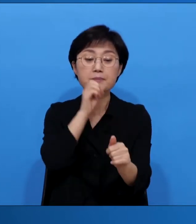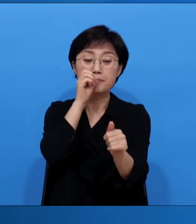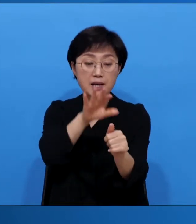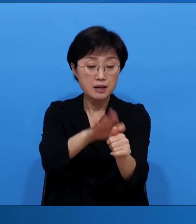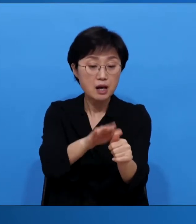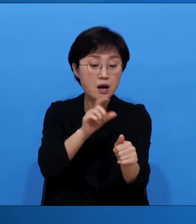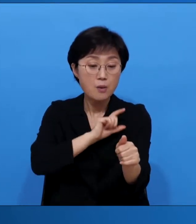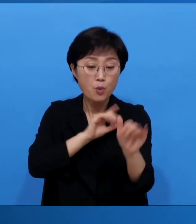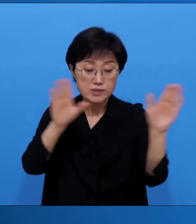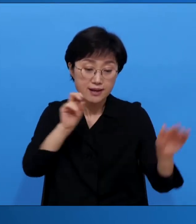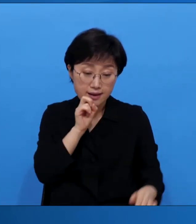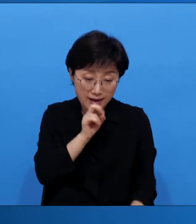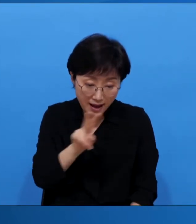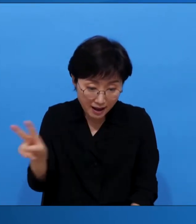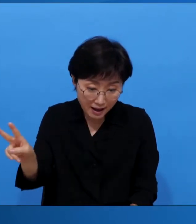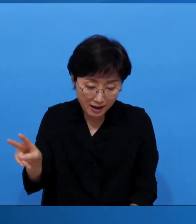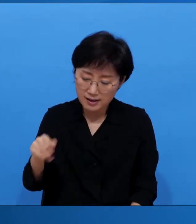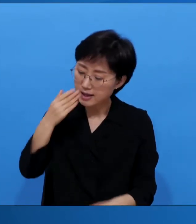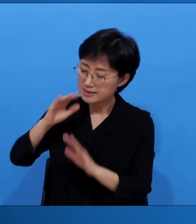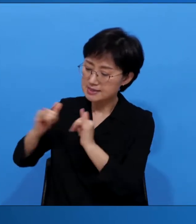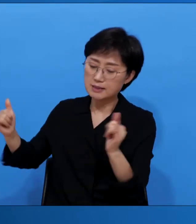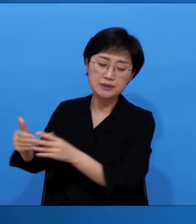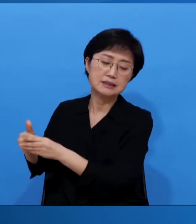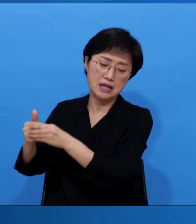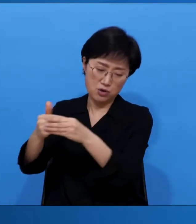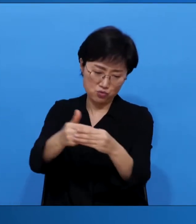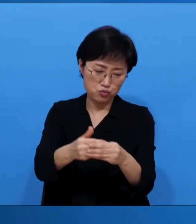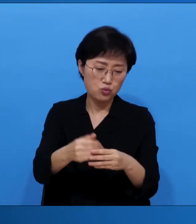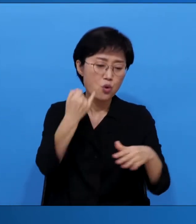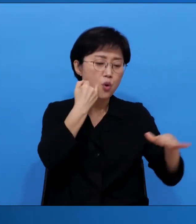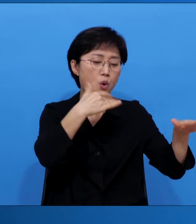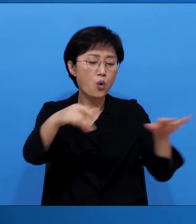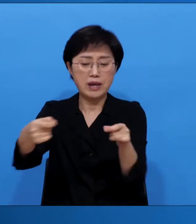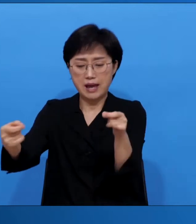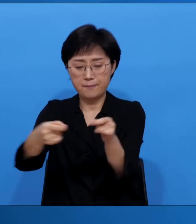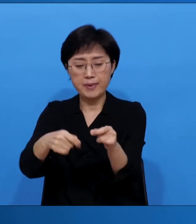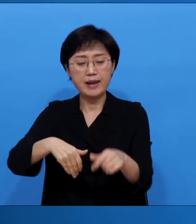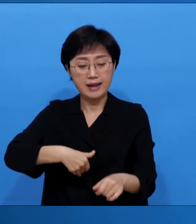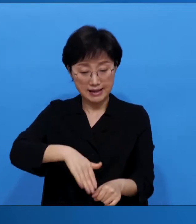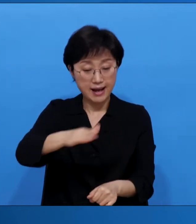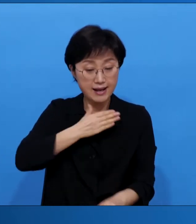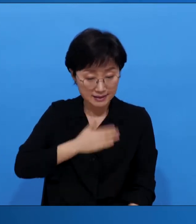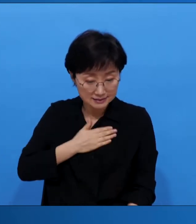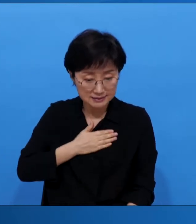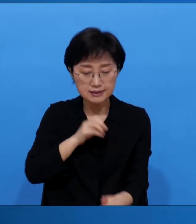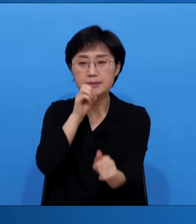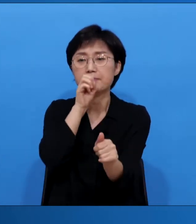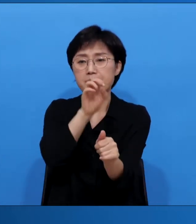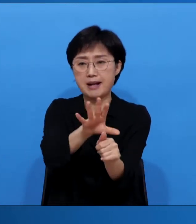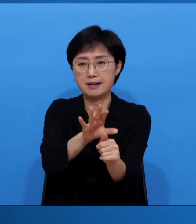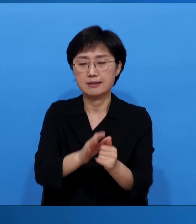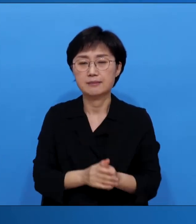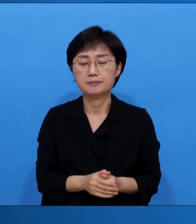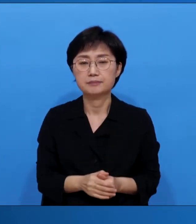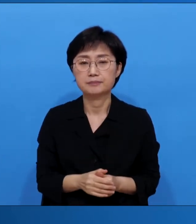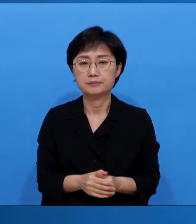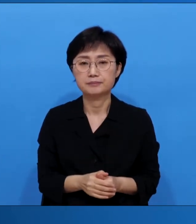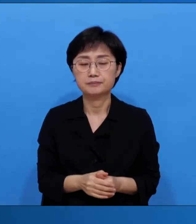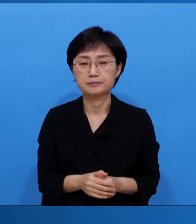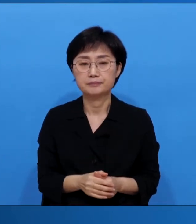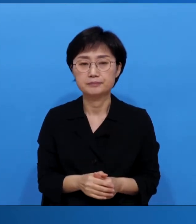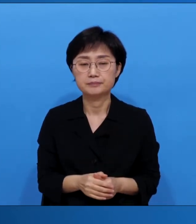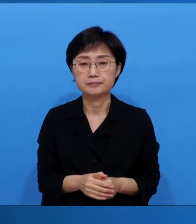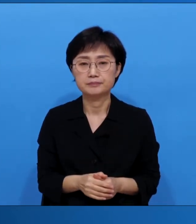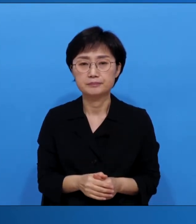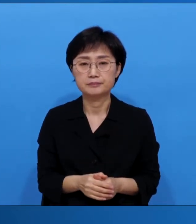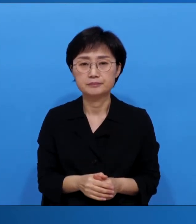하겠다고 말씀하잖아요. He didn't just come out. We see that God instructed him and gave his word, saying, "Lead my people, the Israelites, out, and I will lead you out before the Red